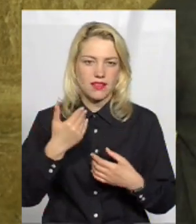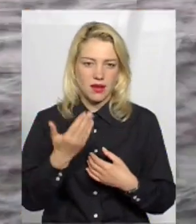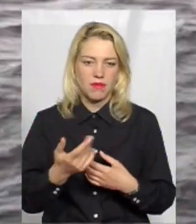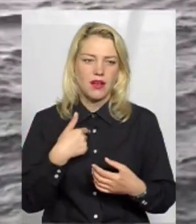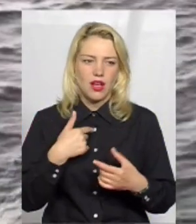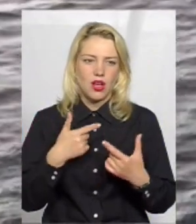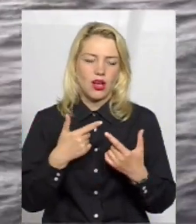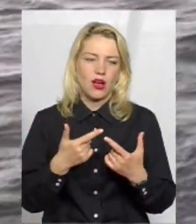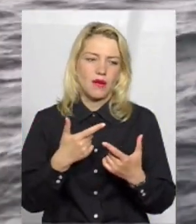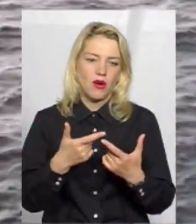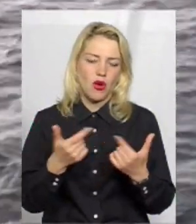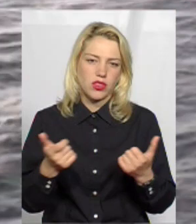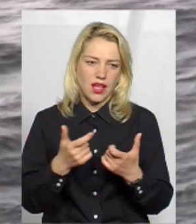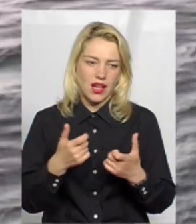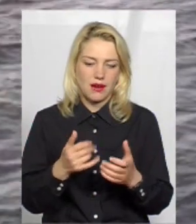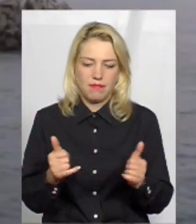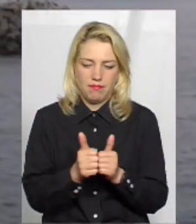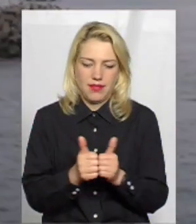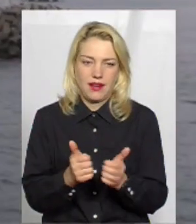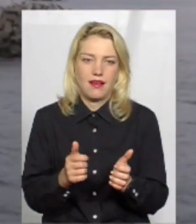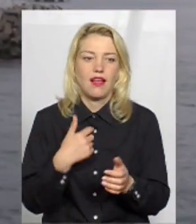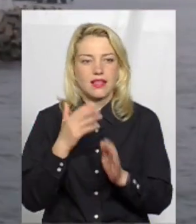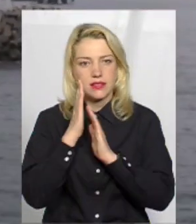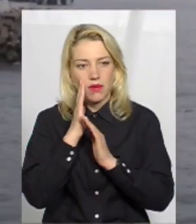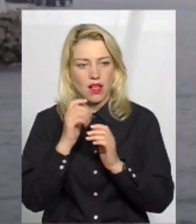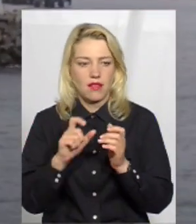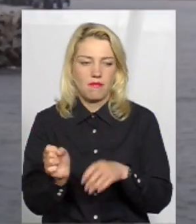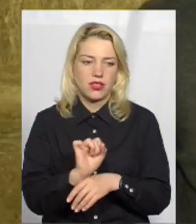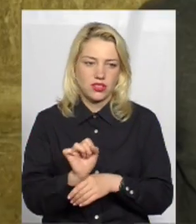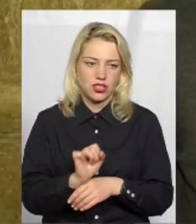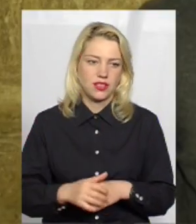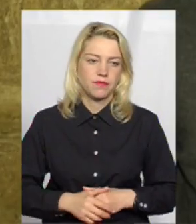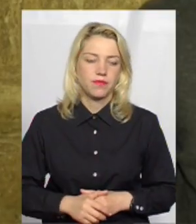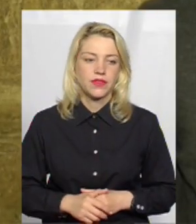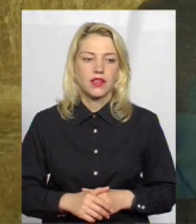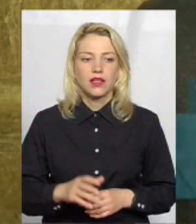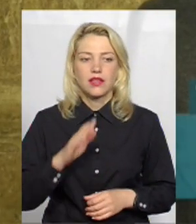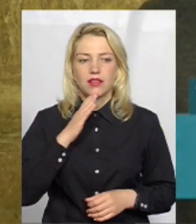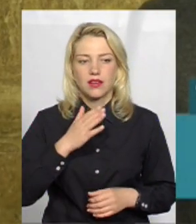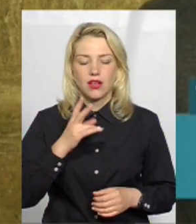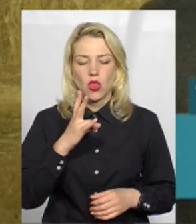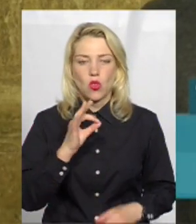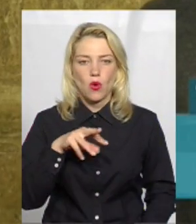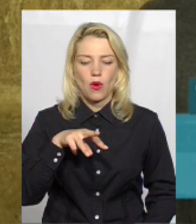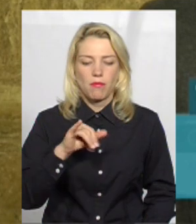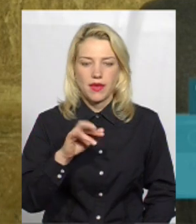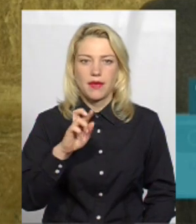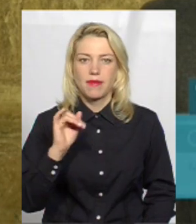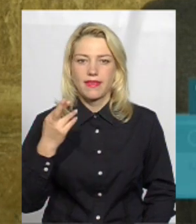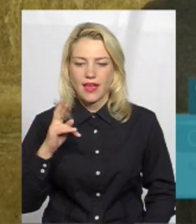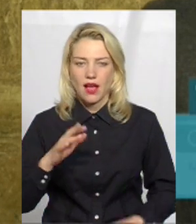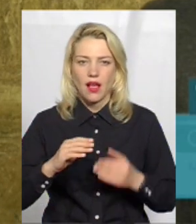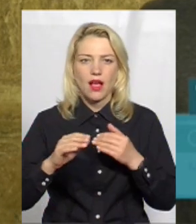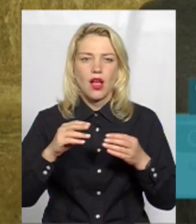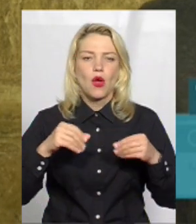спали в машині. За словами Олени Садома, кожна країна Африки залишила свій спогад. В Намібії, наприклад, це пустеля була, в Судані